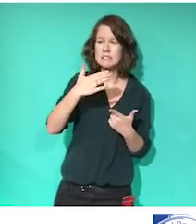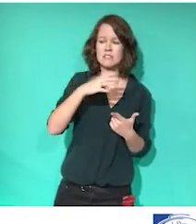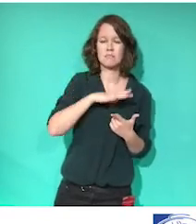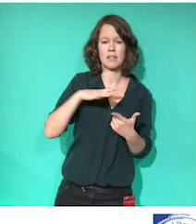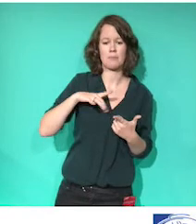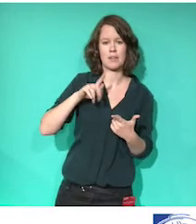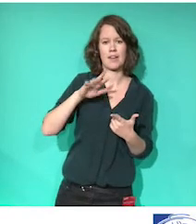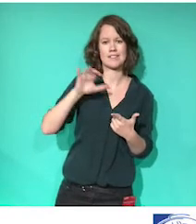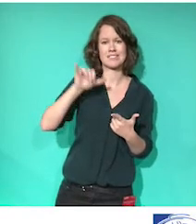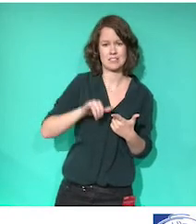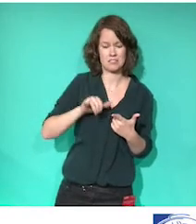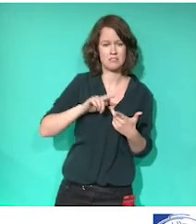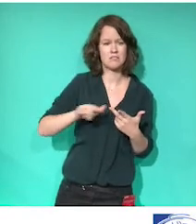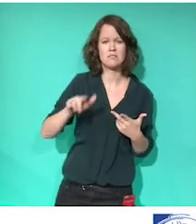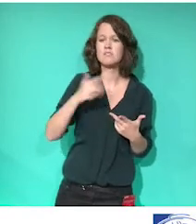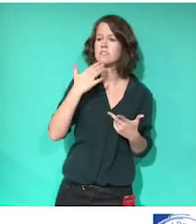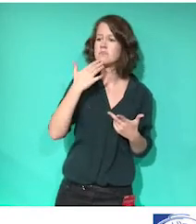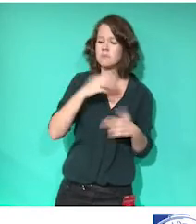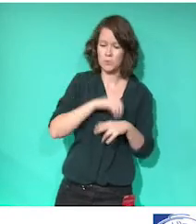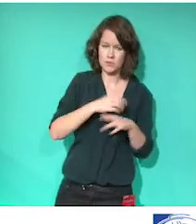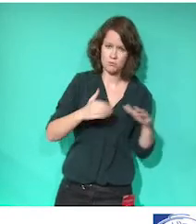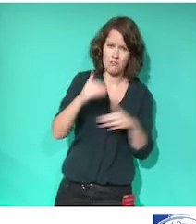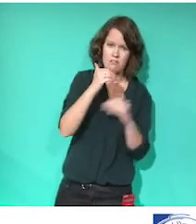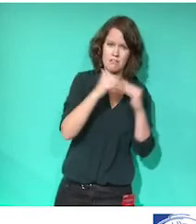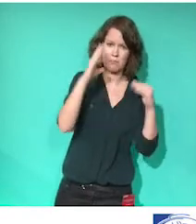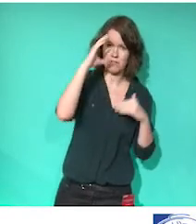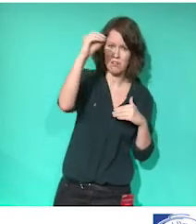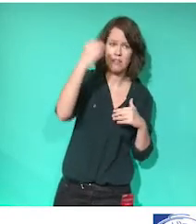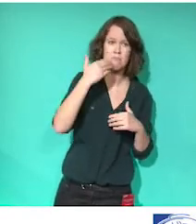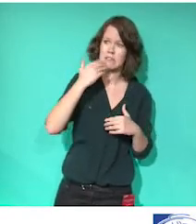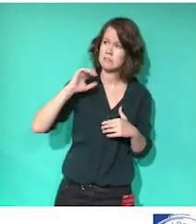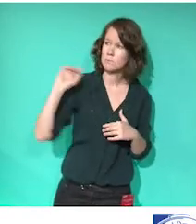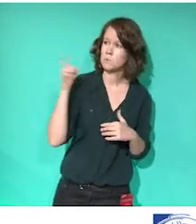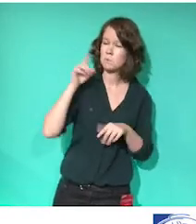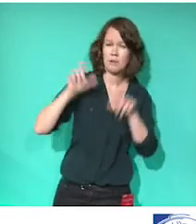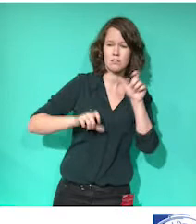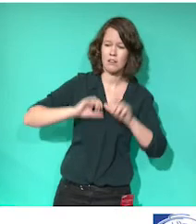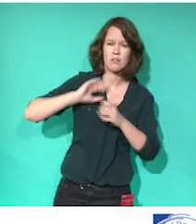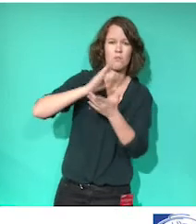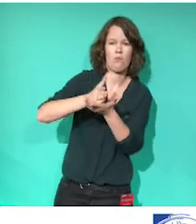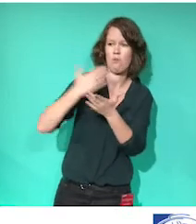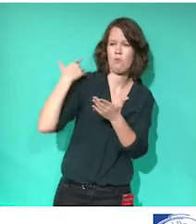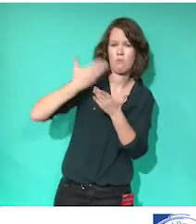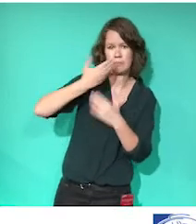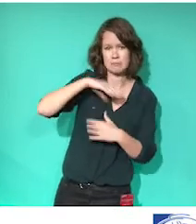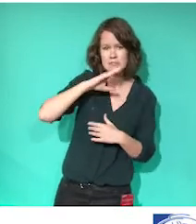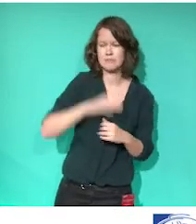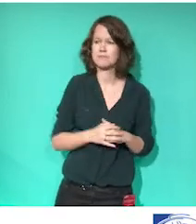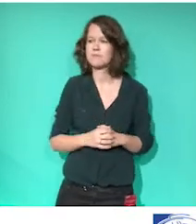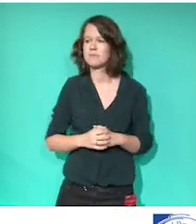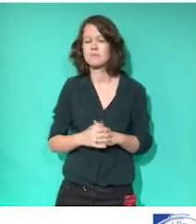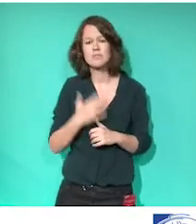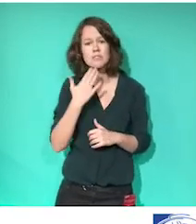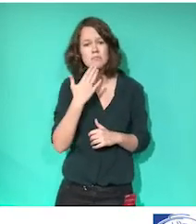l'égalité professionnelle. Merci à tous les intervenants de cet après-midi. Merci